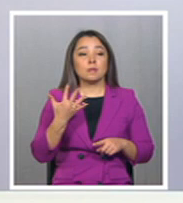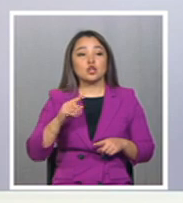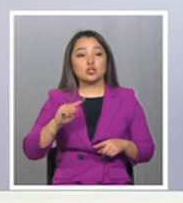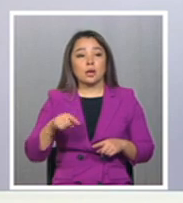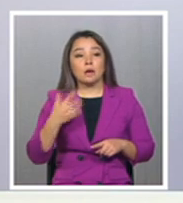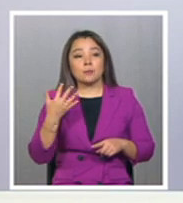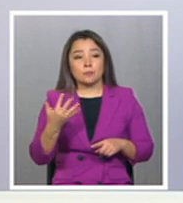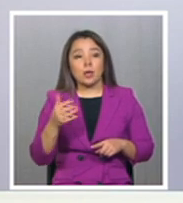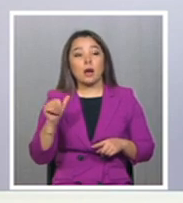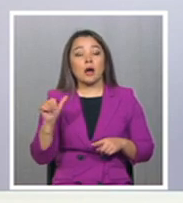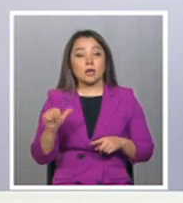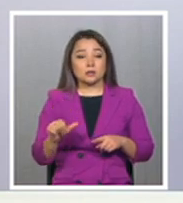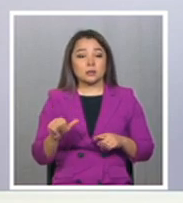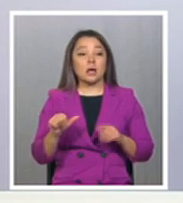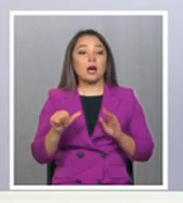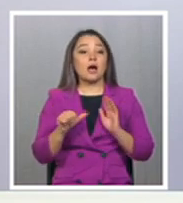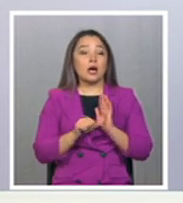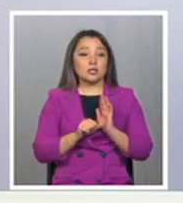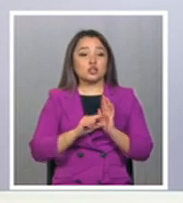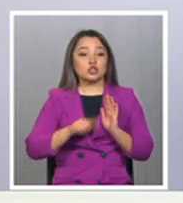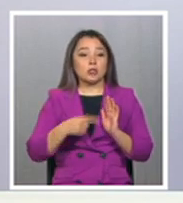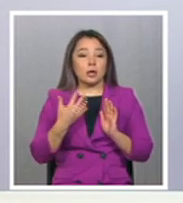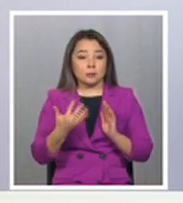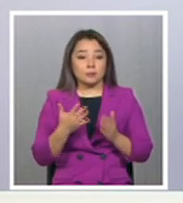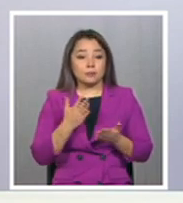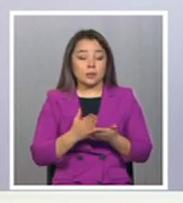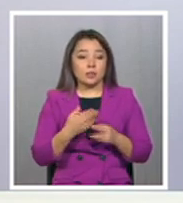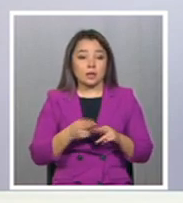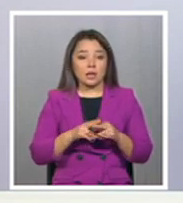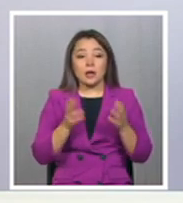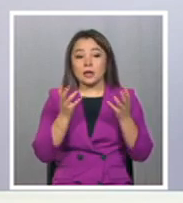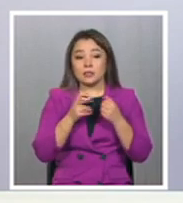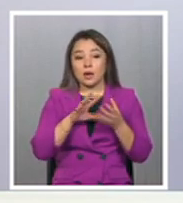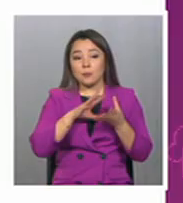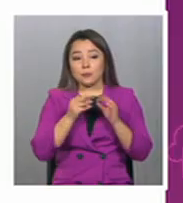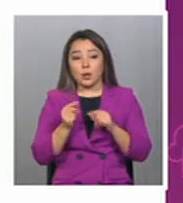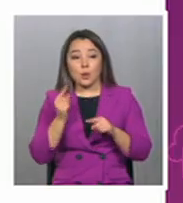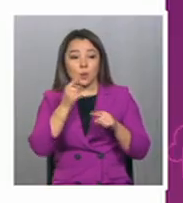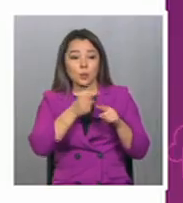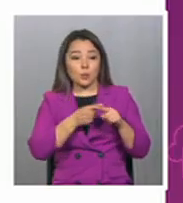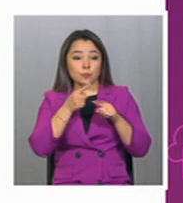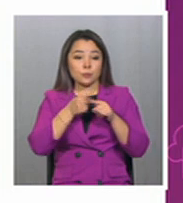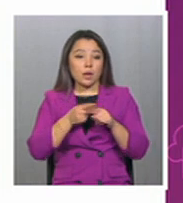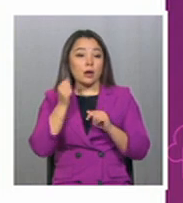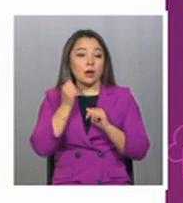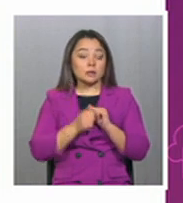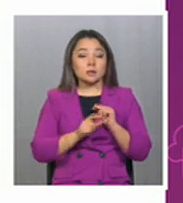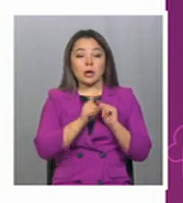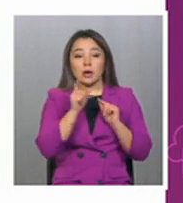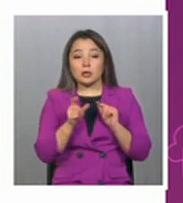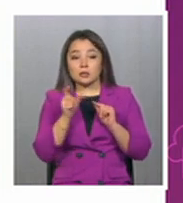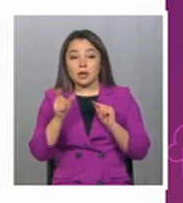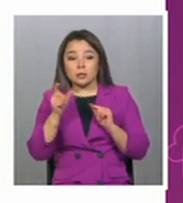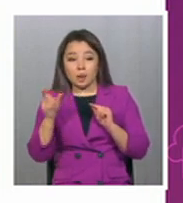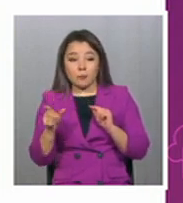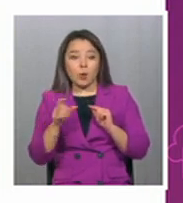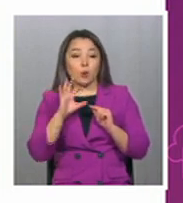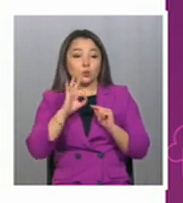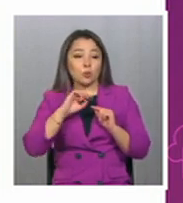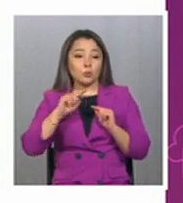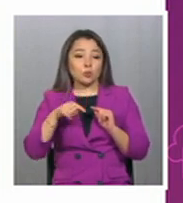5,5, 6 және 6,5. Сонда балалар, бізде әр қадамымызға 0.5-ті